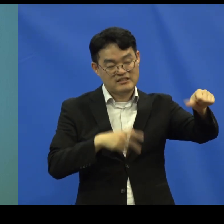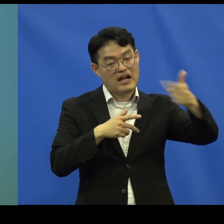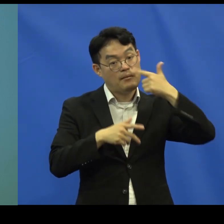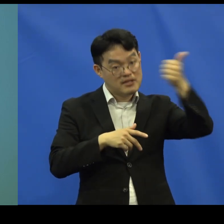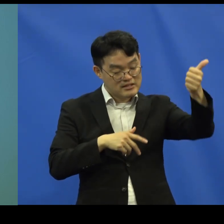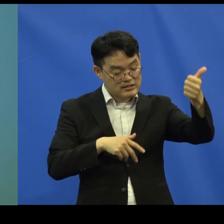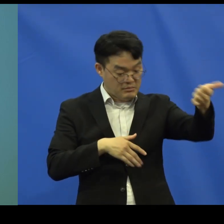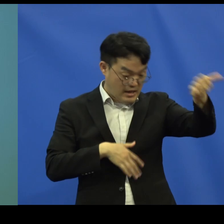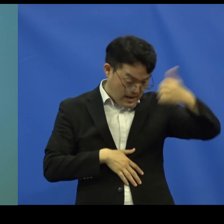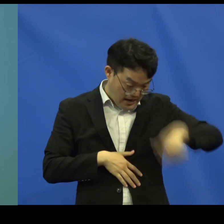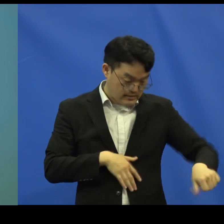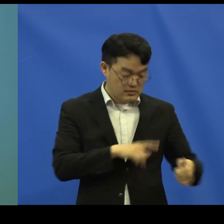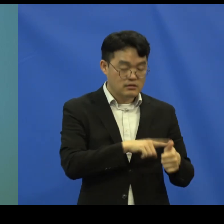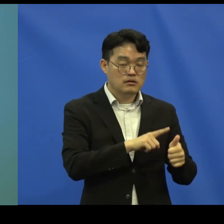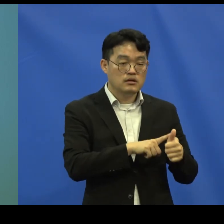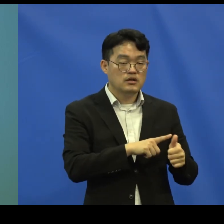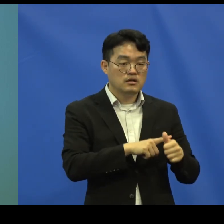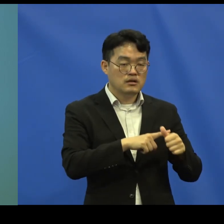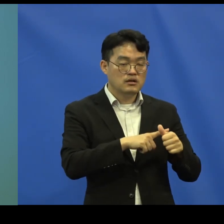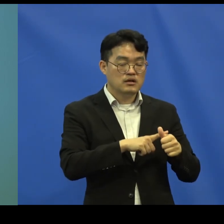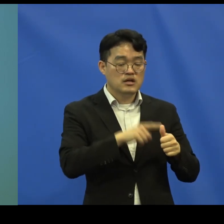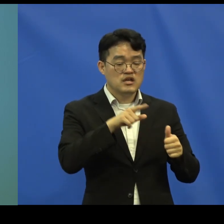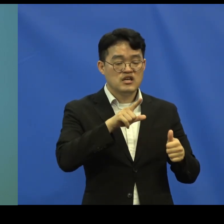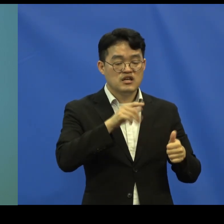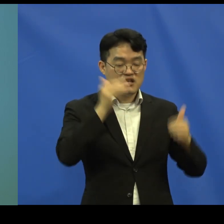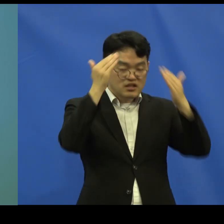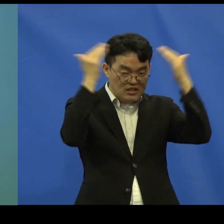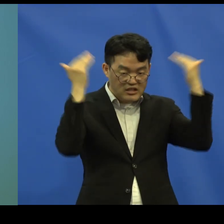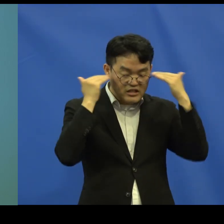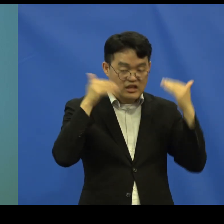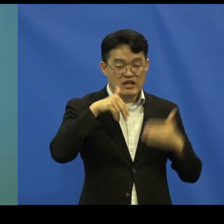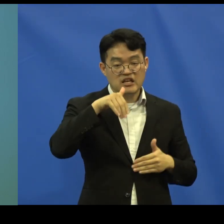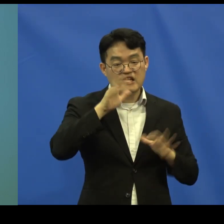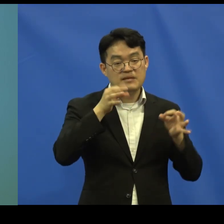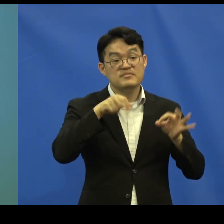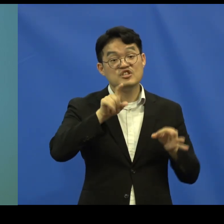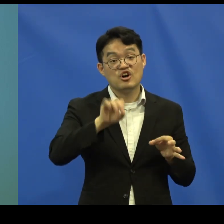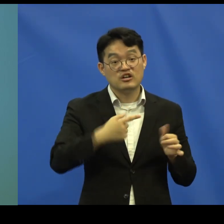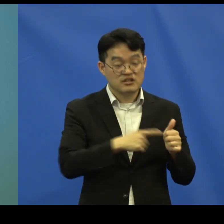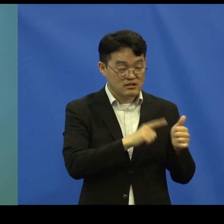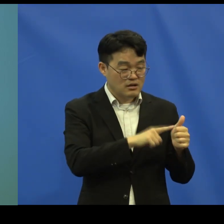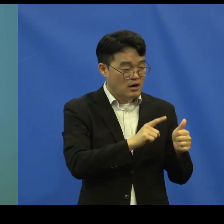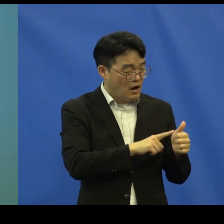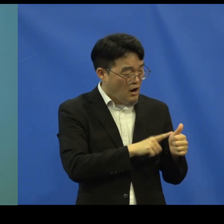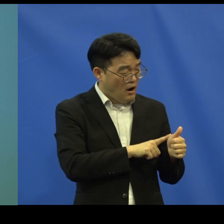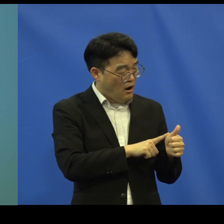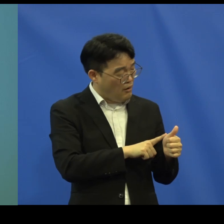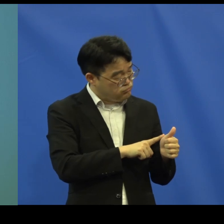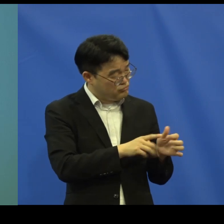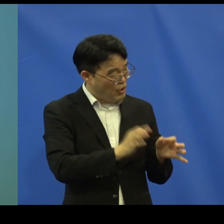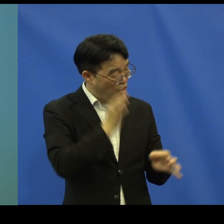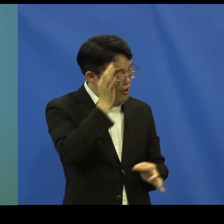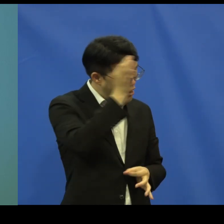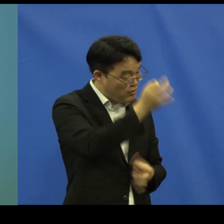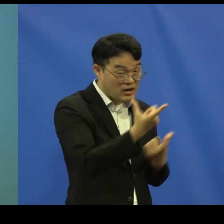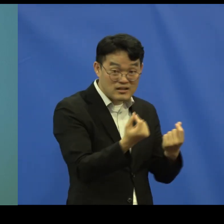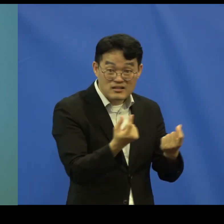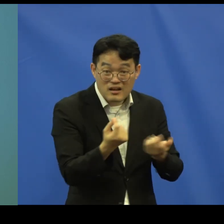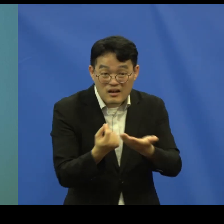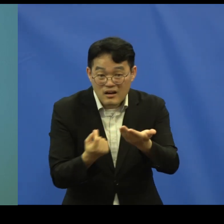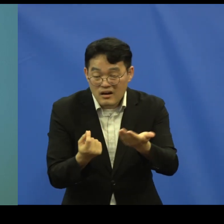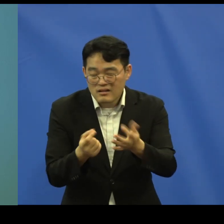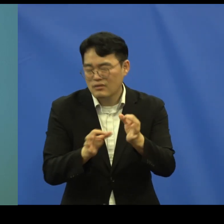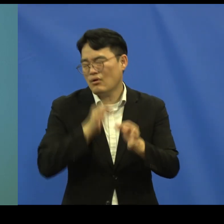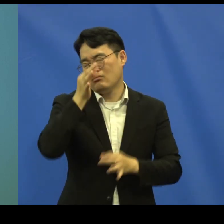박해국가가 지금 북한 아닙니까? 그리고 무너질 것 같은데 무너지지 않잖아요. 그죠? 그러나 영원하지 않다는